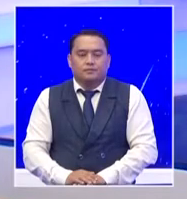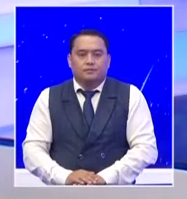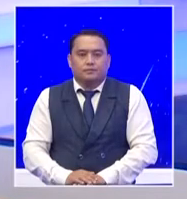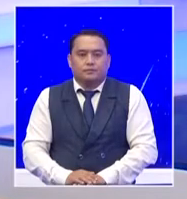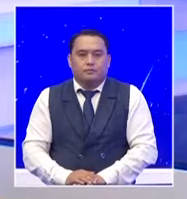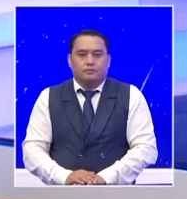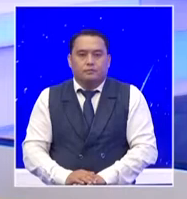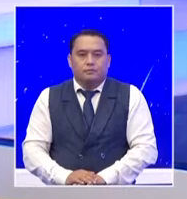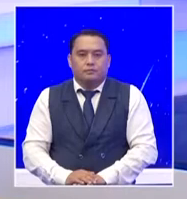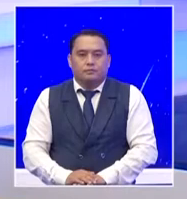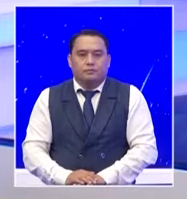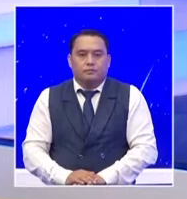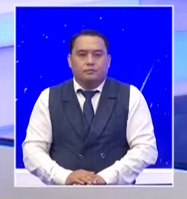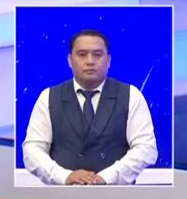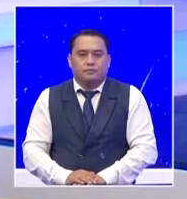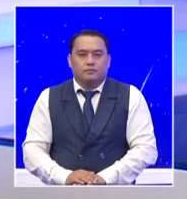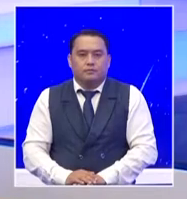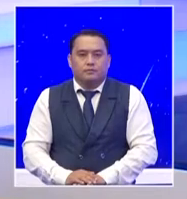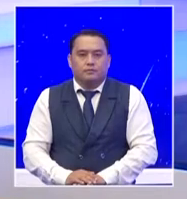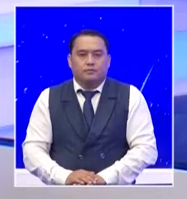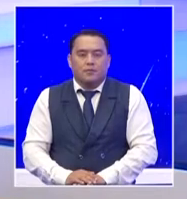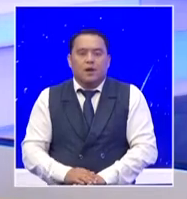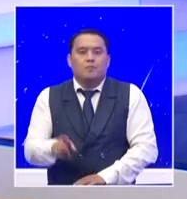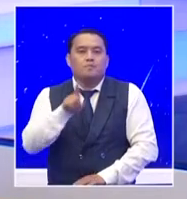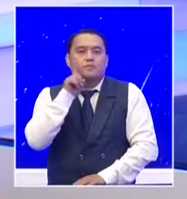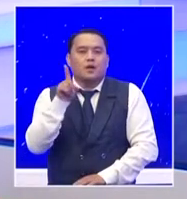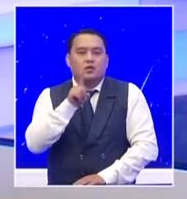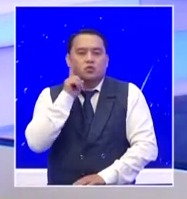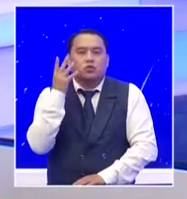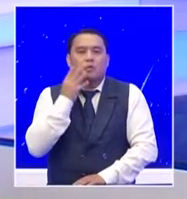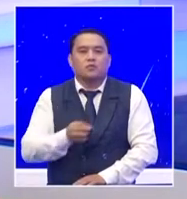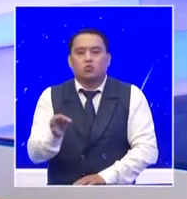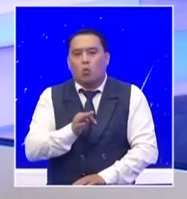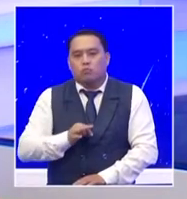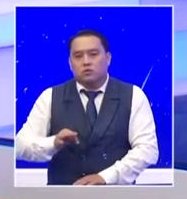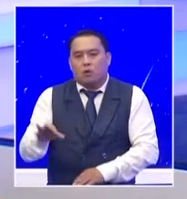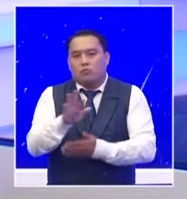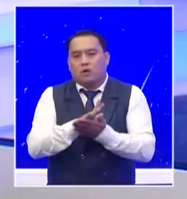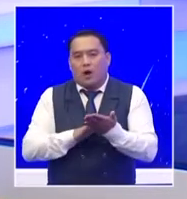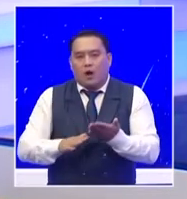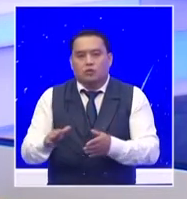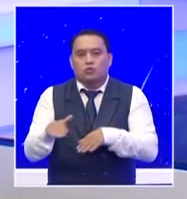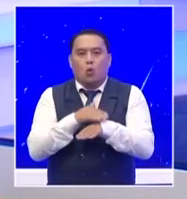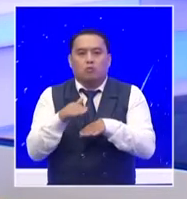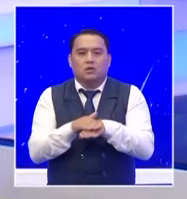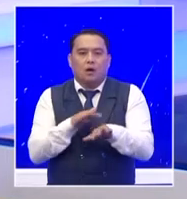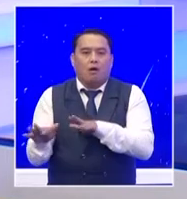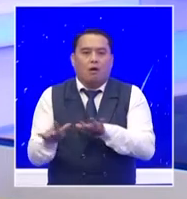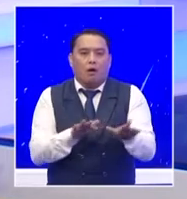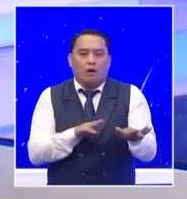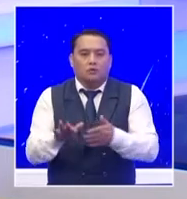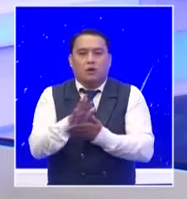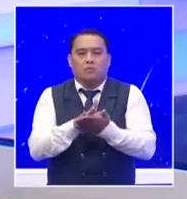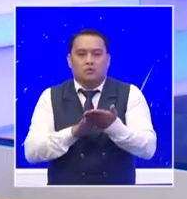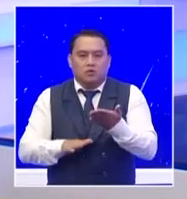Тем, кто вместе, не страшны тревоги. Именно так считает наша молодежь. В Алматинской области продолжается серия благотворительных мероприятий, в